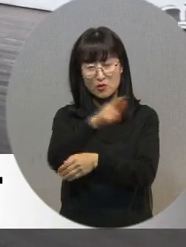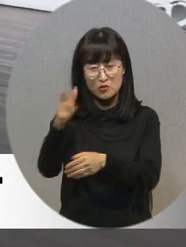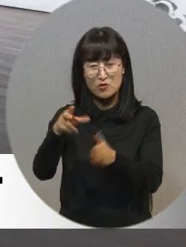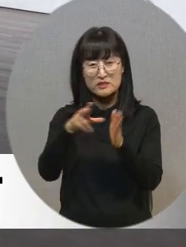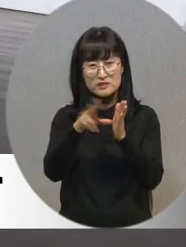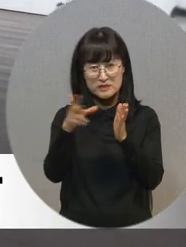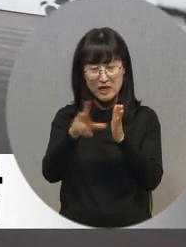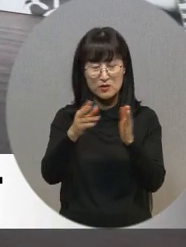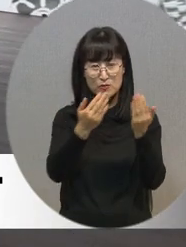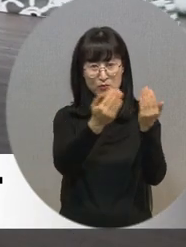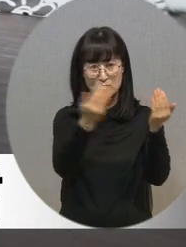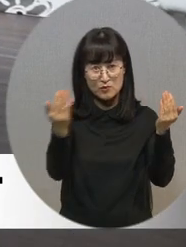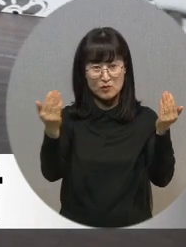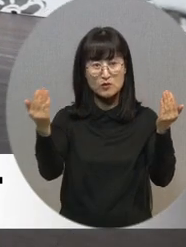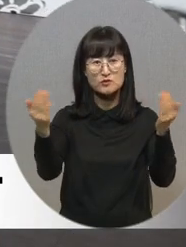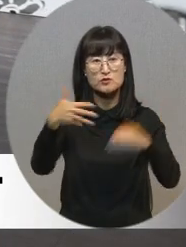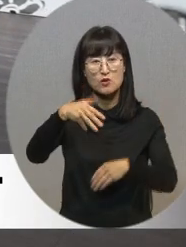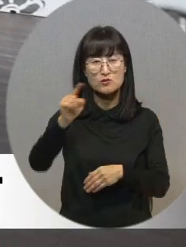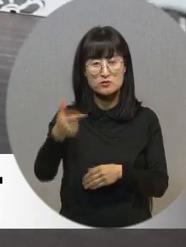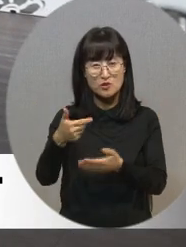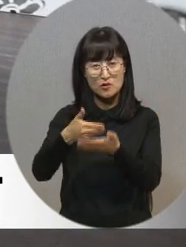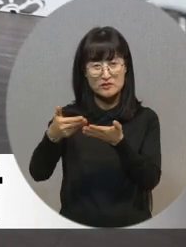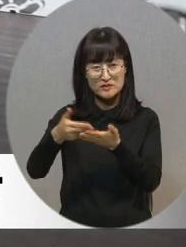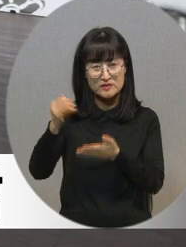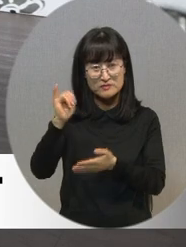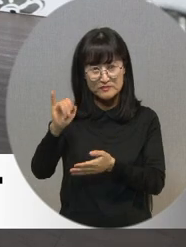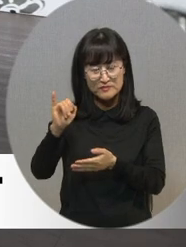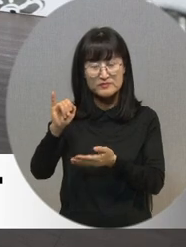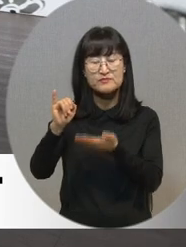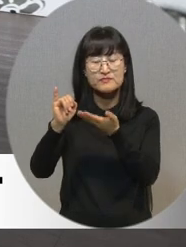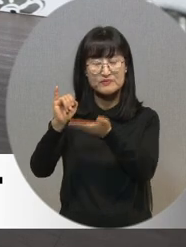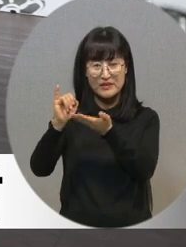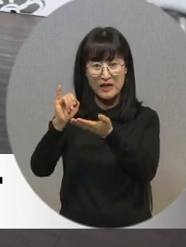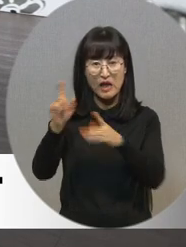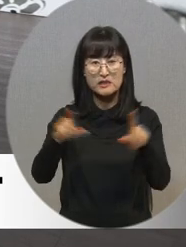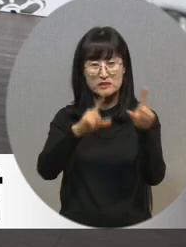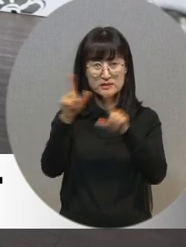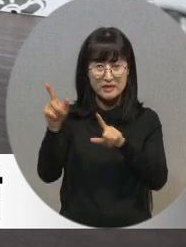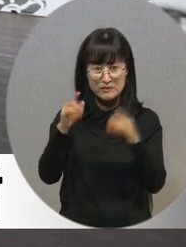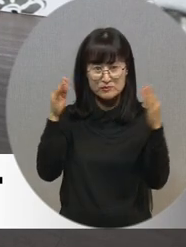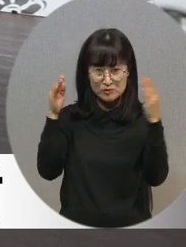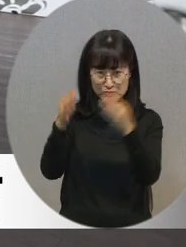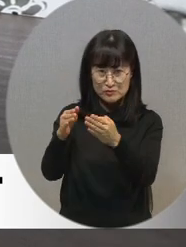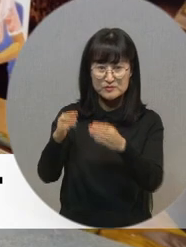통해 천화백의 삶과 예술 세계를 입체적으로 조명하고 있습니다.